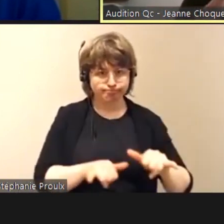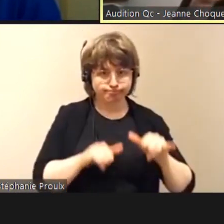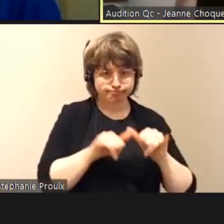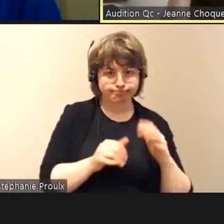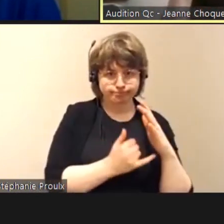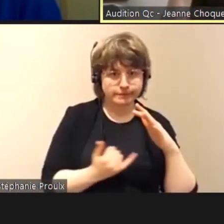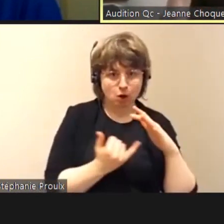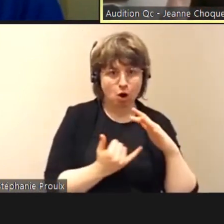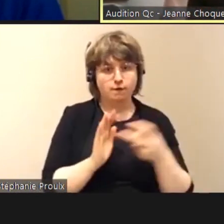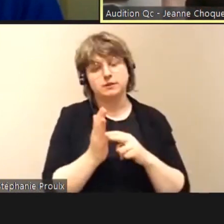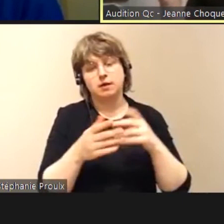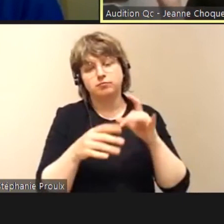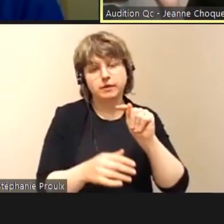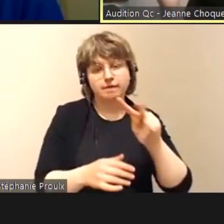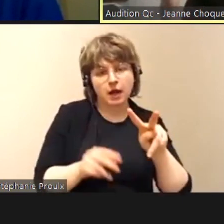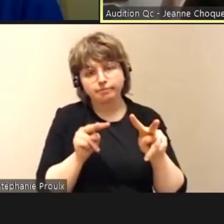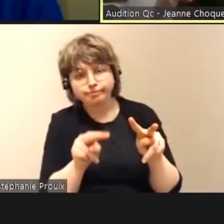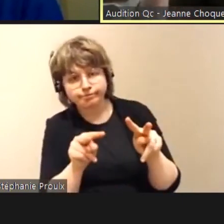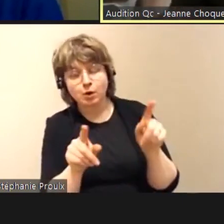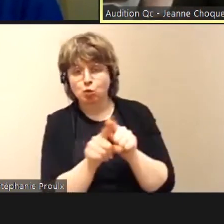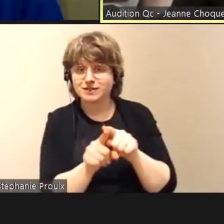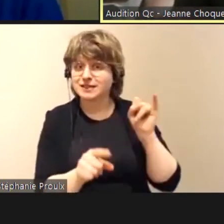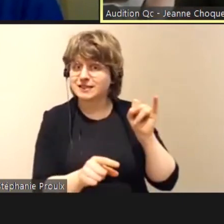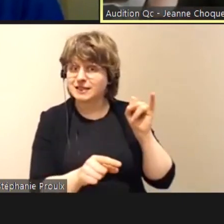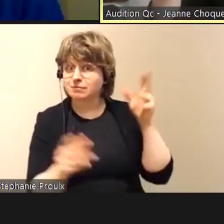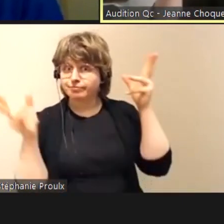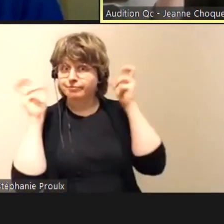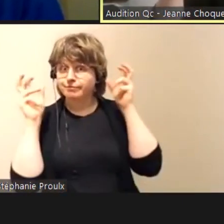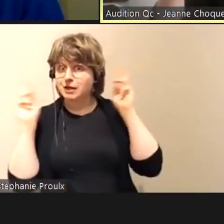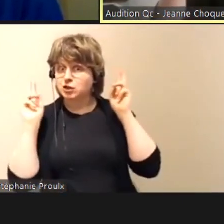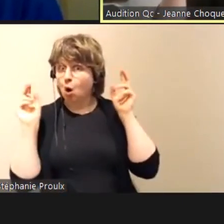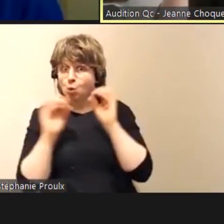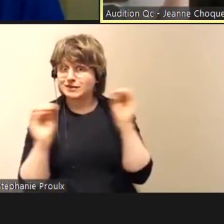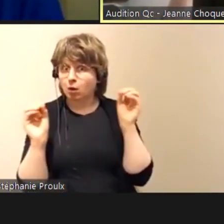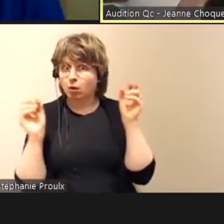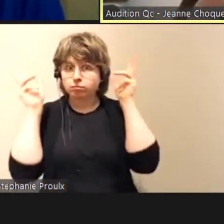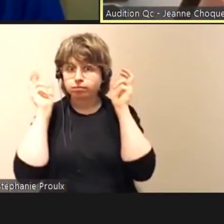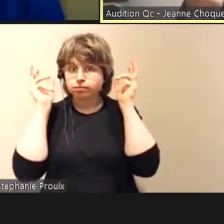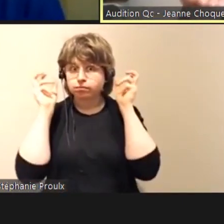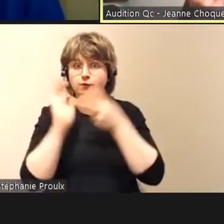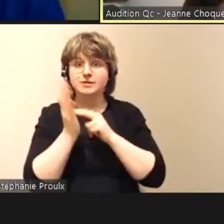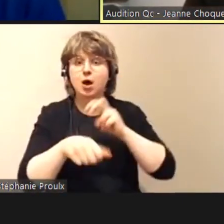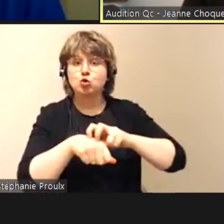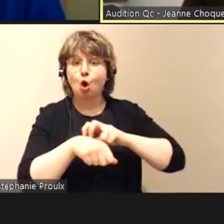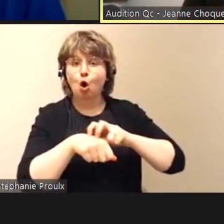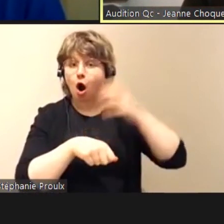si on n'a pas de stimulation auditive, les neurones, à un moment donné, vont devenir paresseuses,